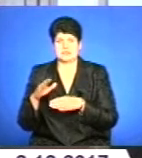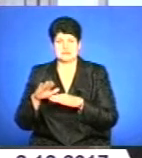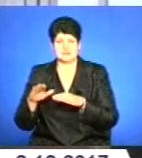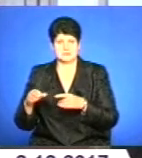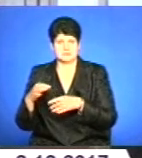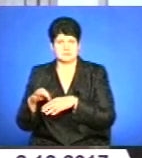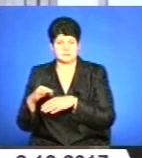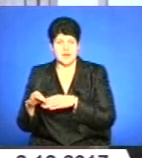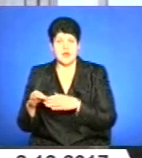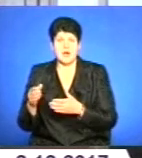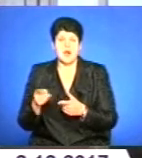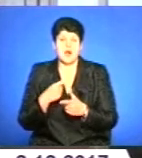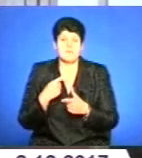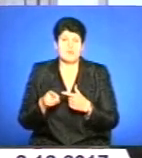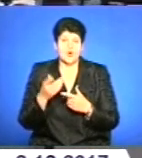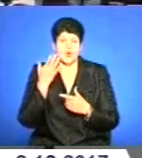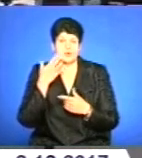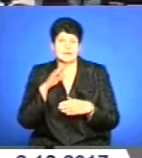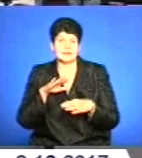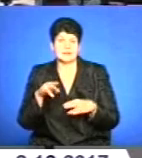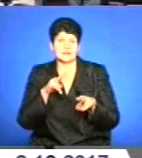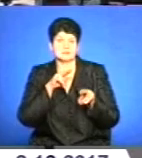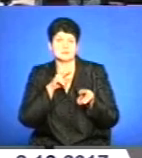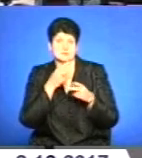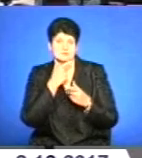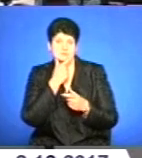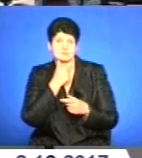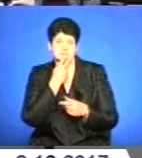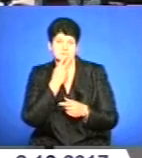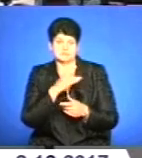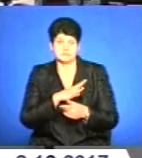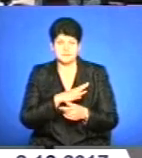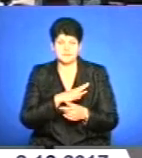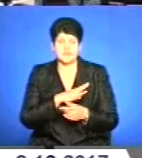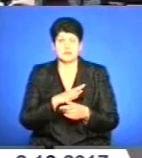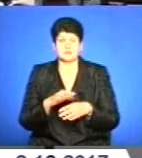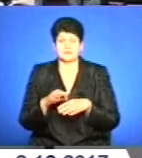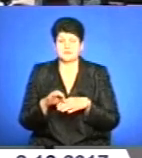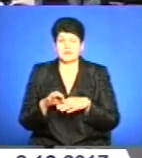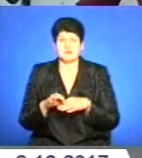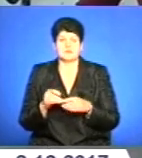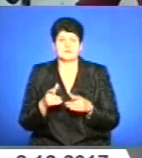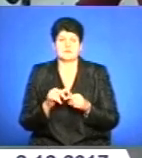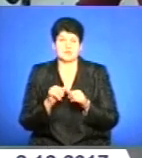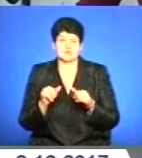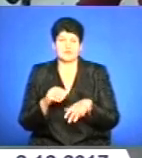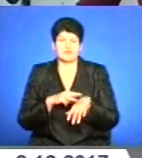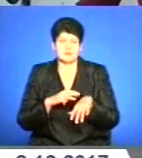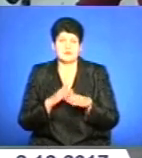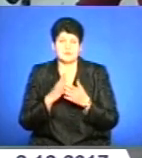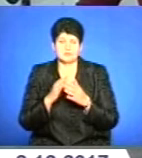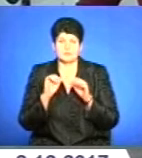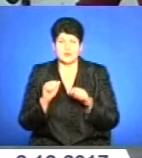коли діти були спостерігачами. Документ значно розширює повноваження працівників поліції. Зокрема, вони матимуть право